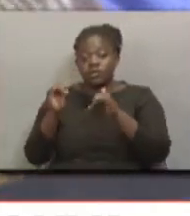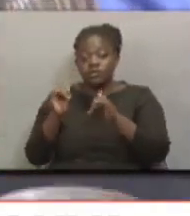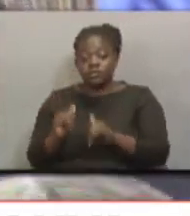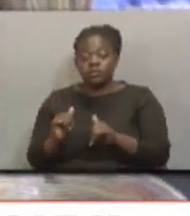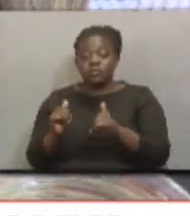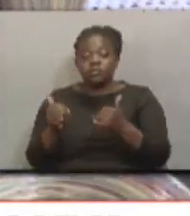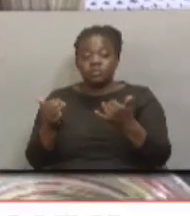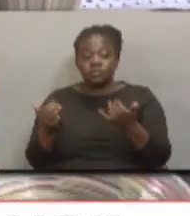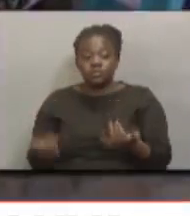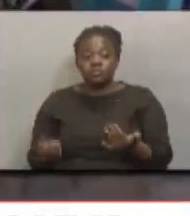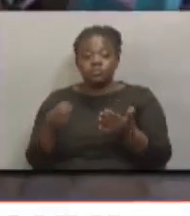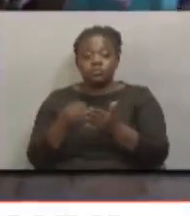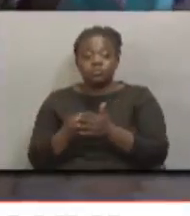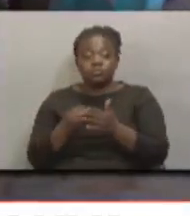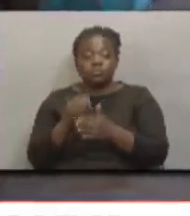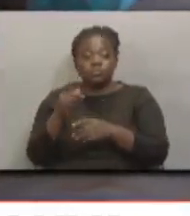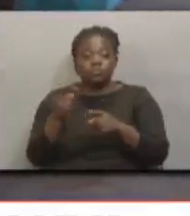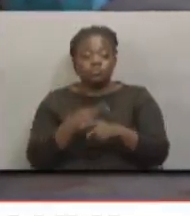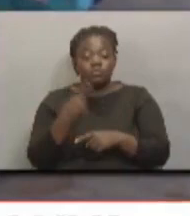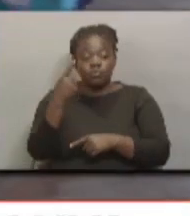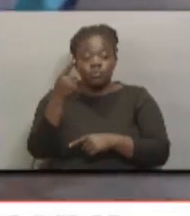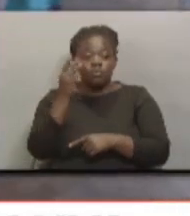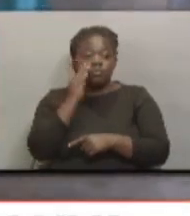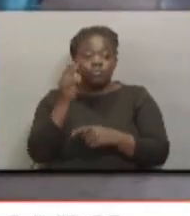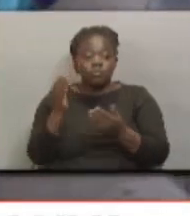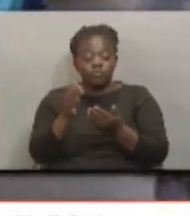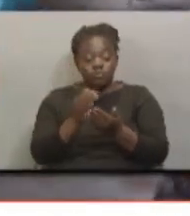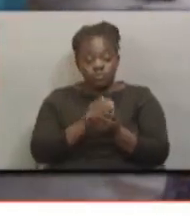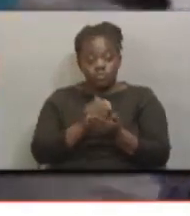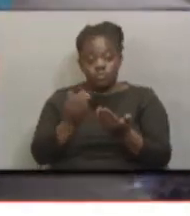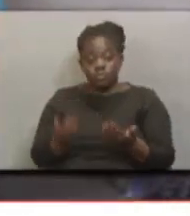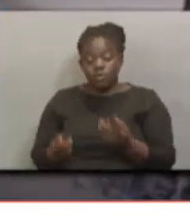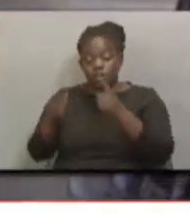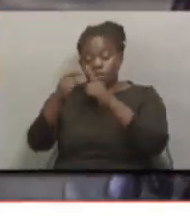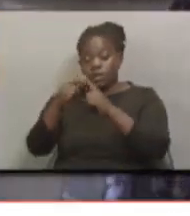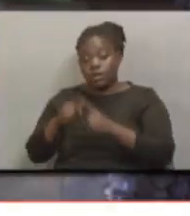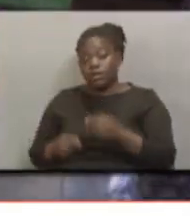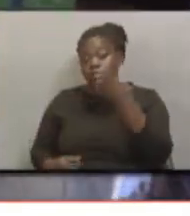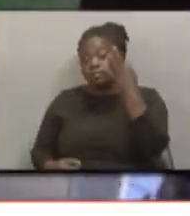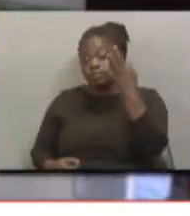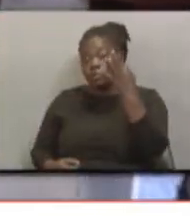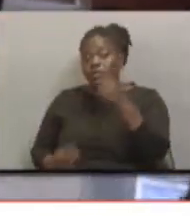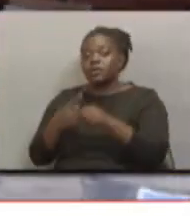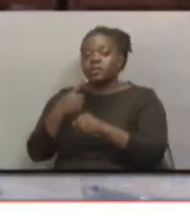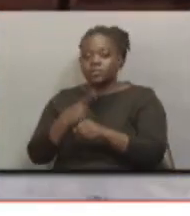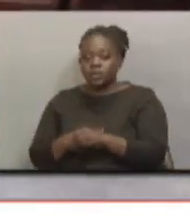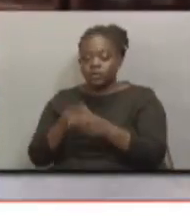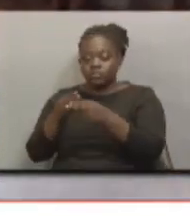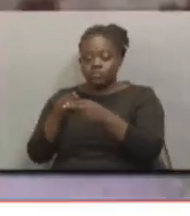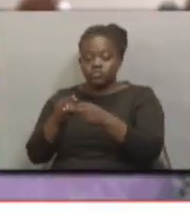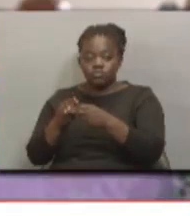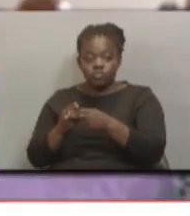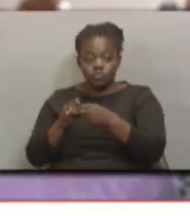baabwe, ng'ensimbi zino zava mu kakadde k'ensimbi ke batereka oluvannyuma kakubisibwamu emirundi 3 okuwera obukadde